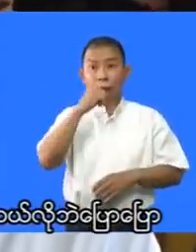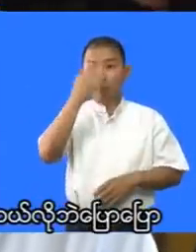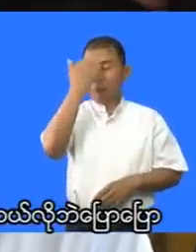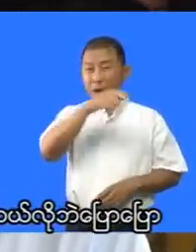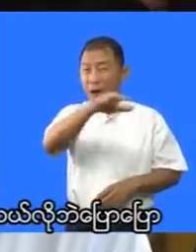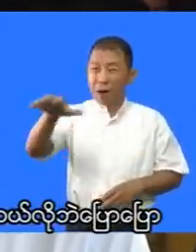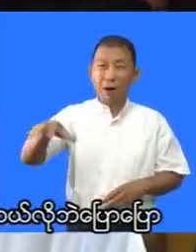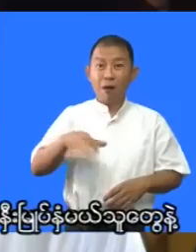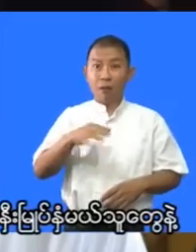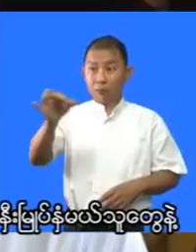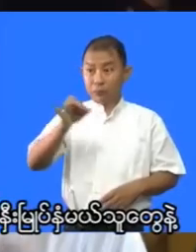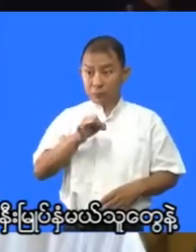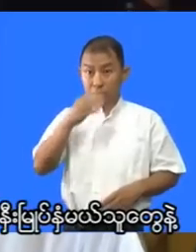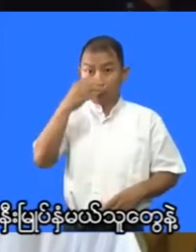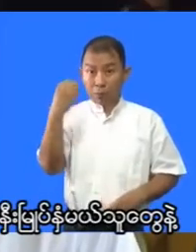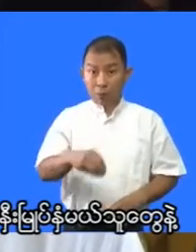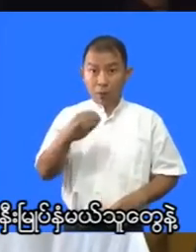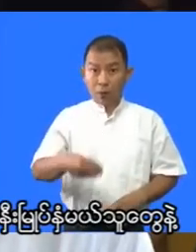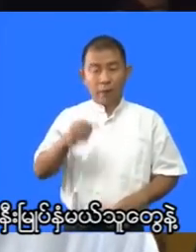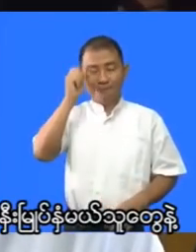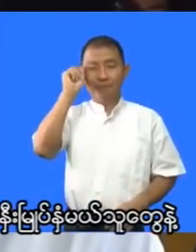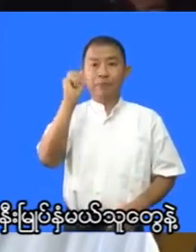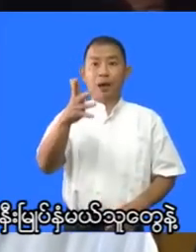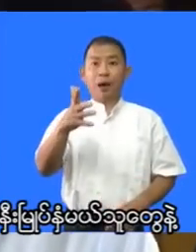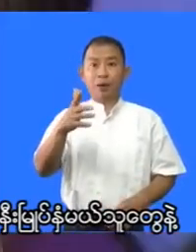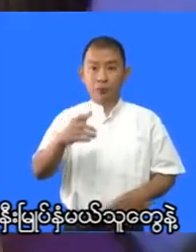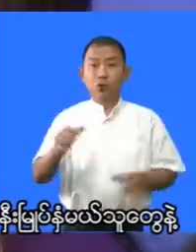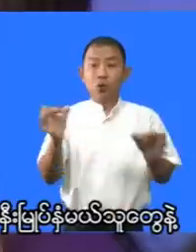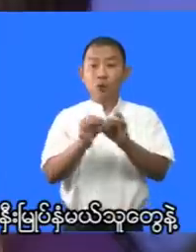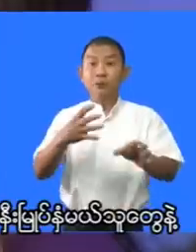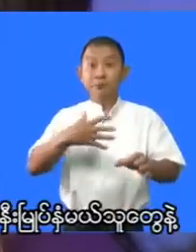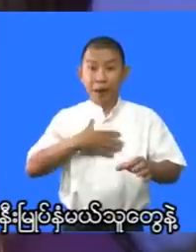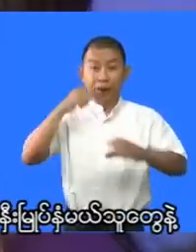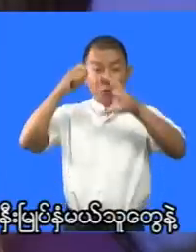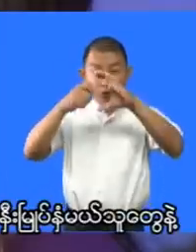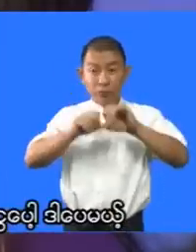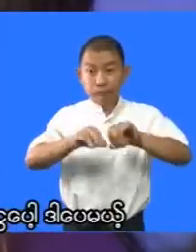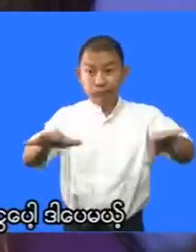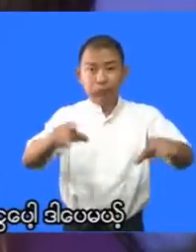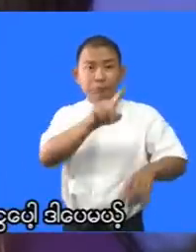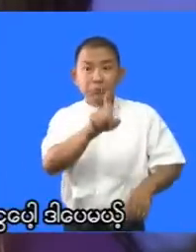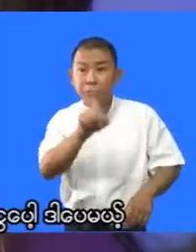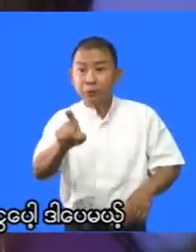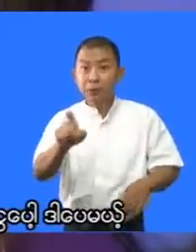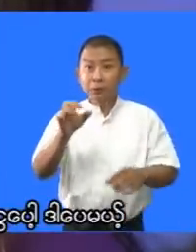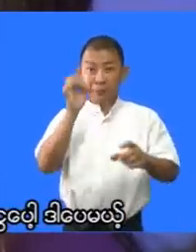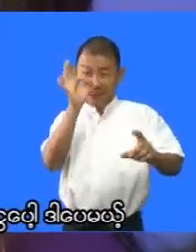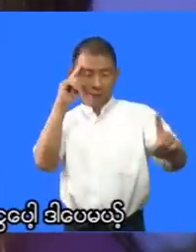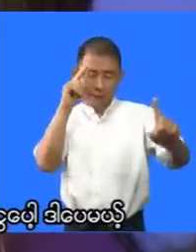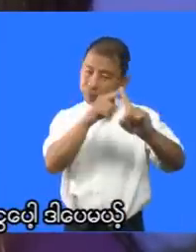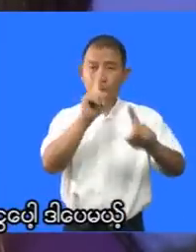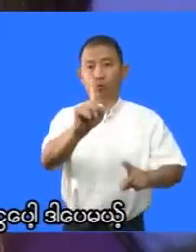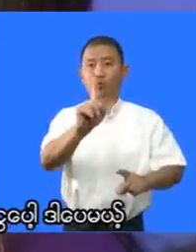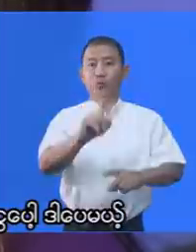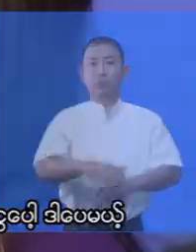င်ရောအားလုံးပါလာရင်လည်းဘယ်လိုပဲပြောငွေငွေတွေထိုက်တဲ့တော့မရရင်လည်းမဖြစ်ပြန်ဘူ း အခြားကျွန်တော်တို့ယင်းမြောင်းနယ်မဲ့လူတွေနဲ့လည်းကျွန်တော်ပြောကြည့်တဲ့အခါမှာယင်းမြောင်းနယ်မဲ့လူတွေက